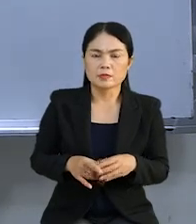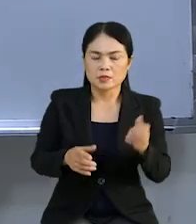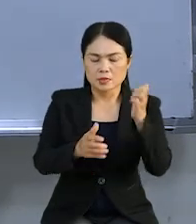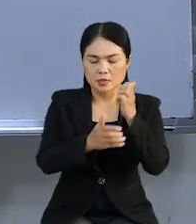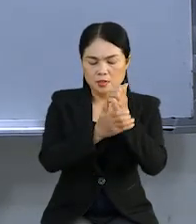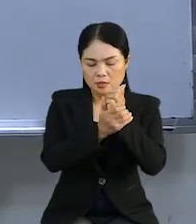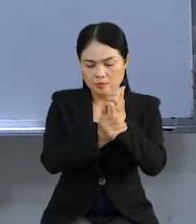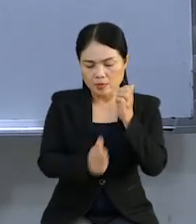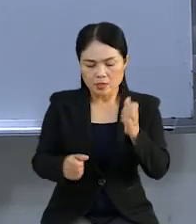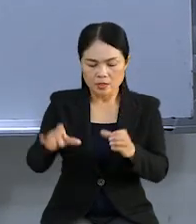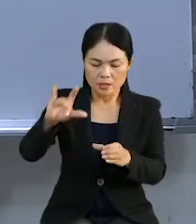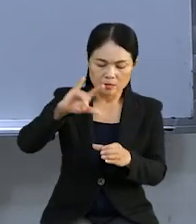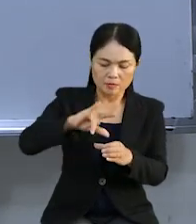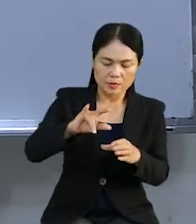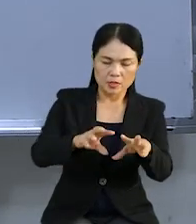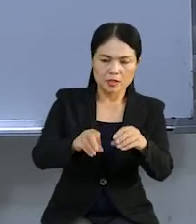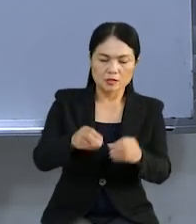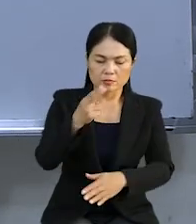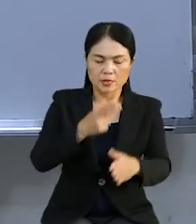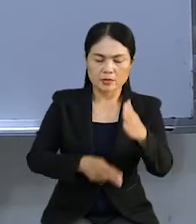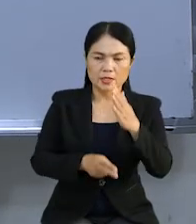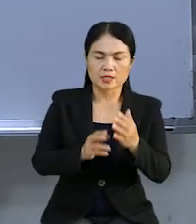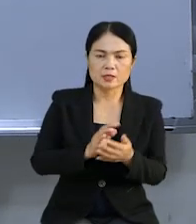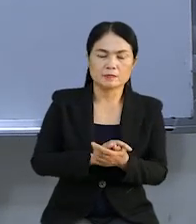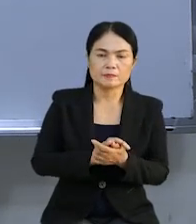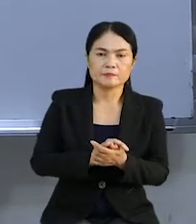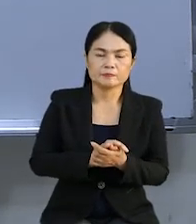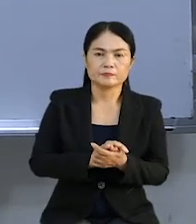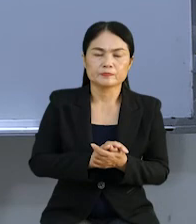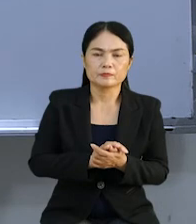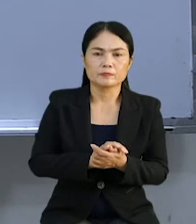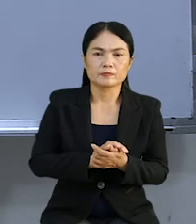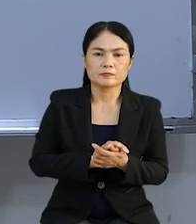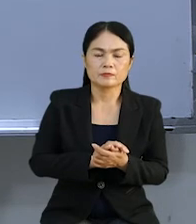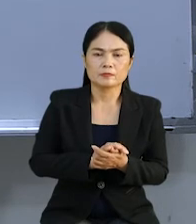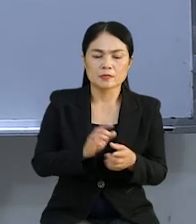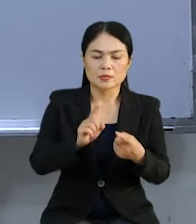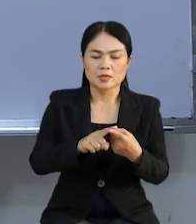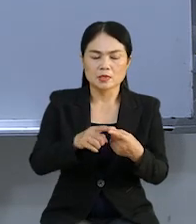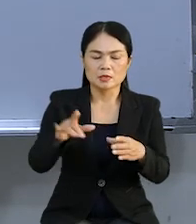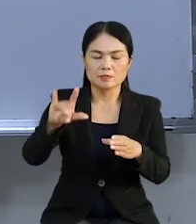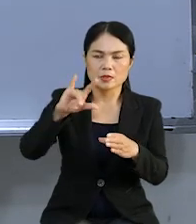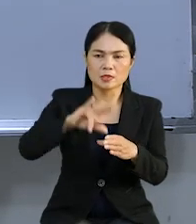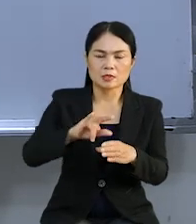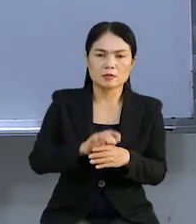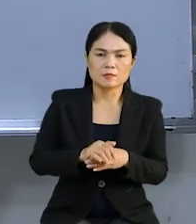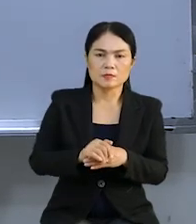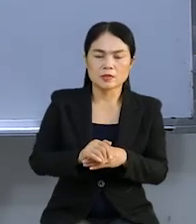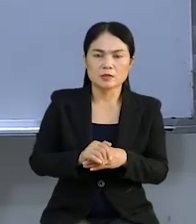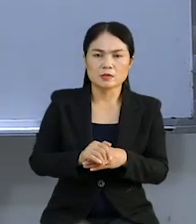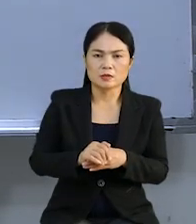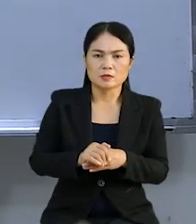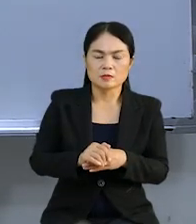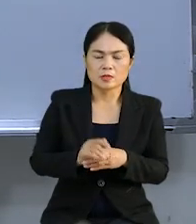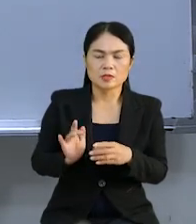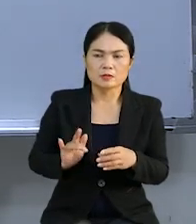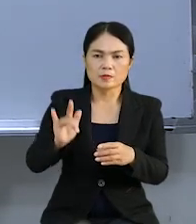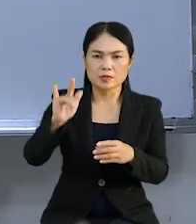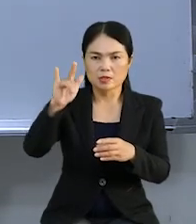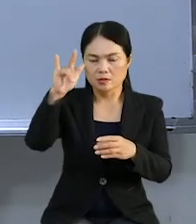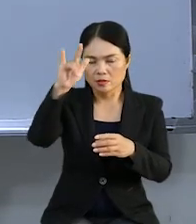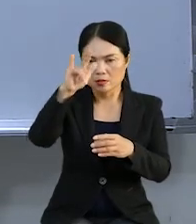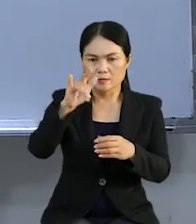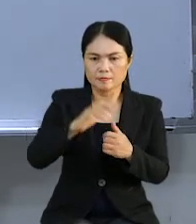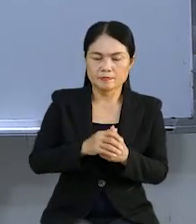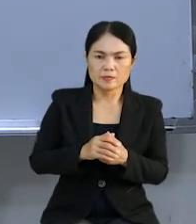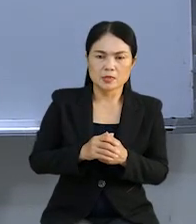จำรันเปล่งชัยตาแค่ตัวบานเอาไว้คละก้นบาทตีมวยคือเปล่งบาทสำหรับจะยนห่อ